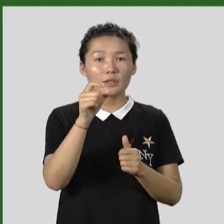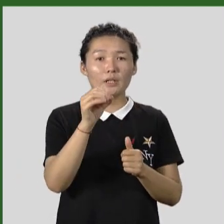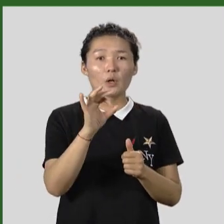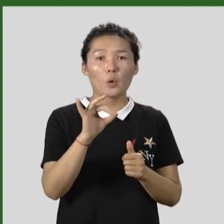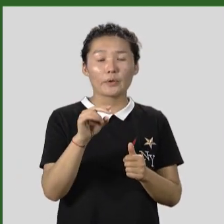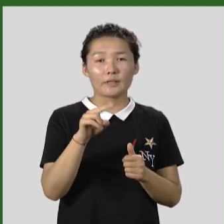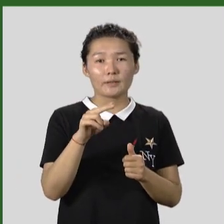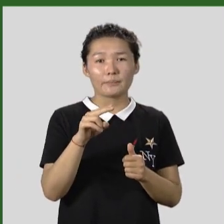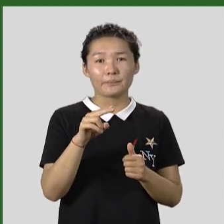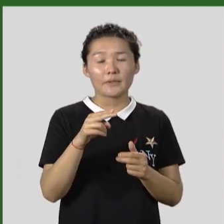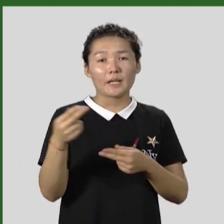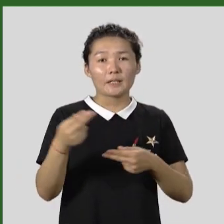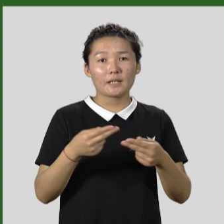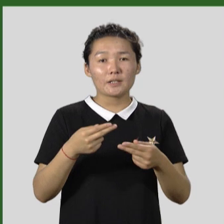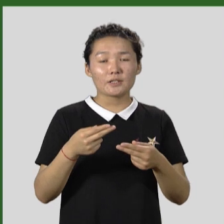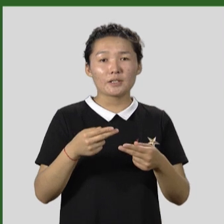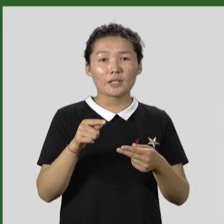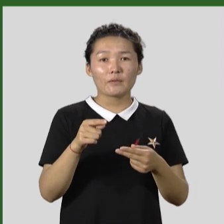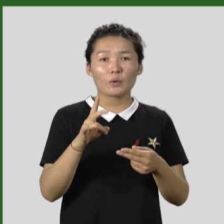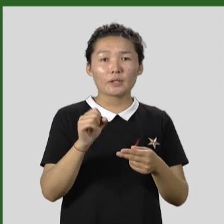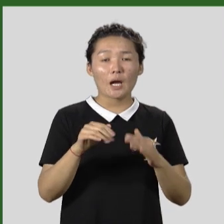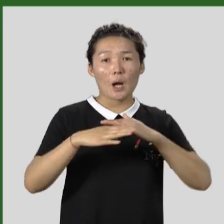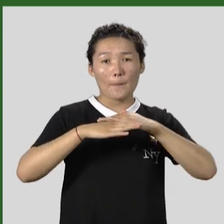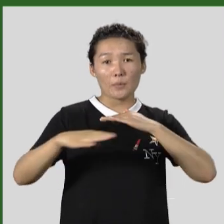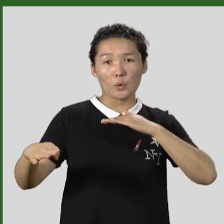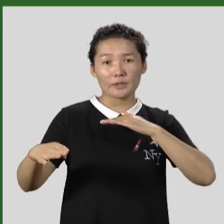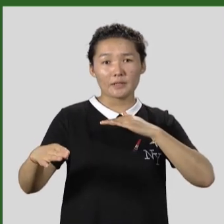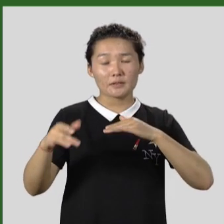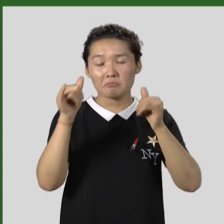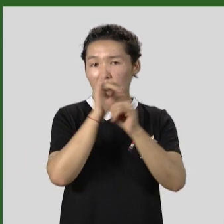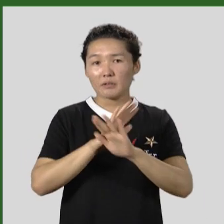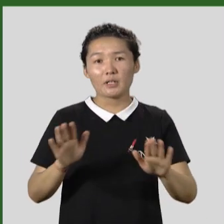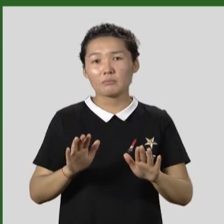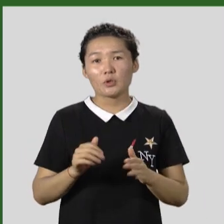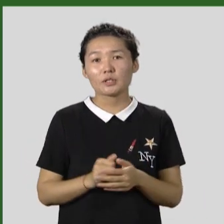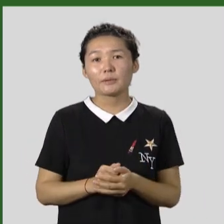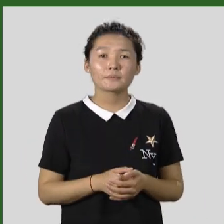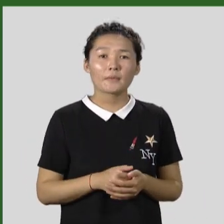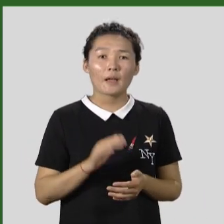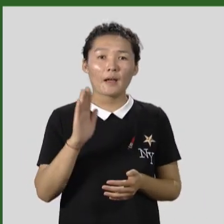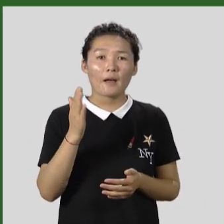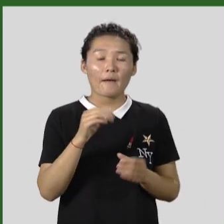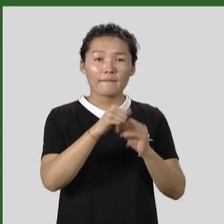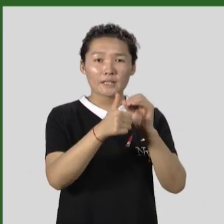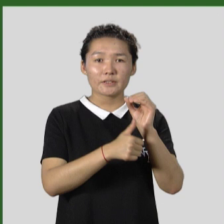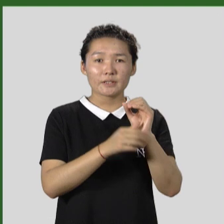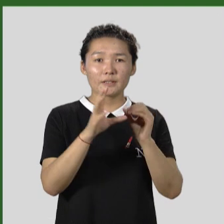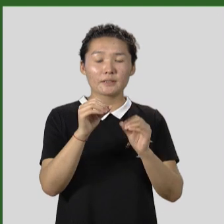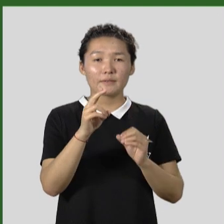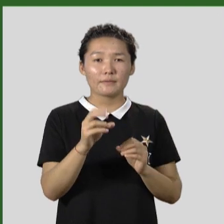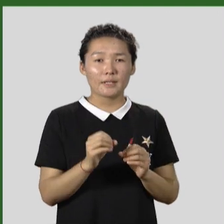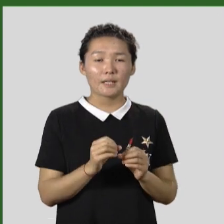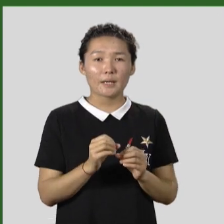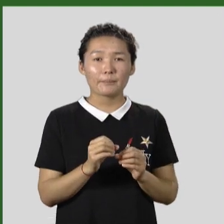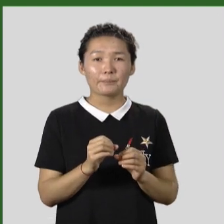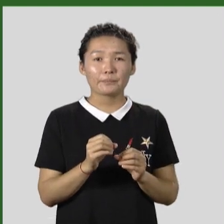И нанести его на плоскость просто невозможно. Но несмотря на это, в XVI